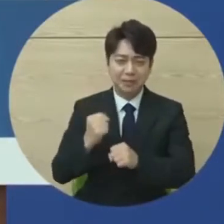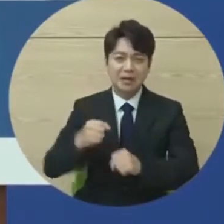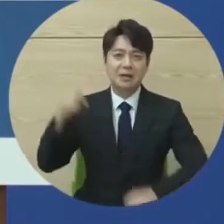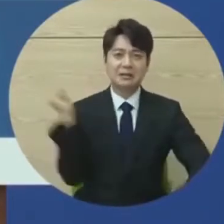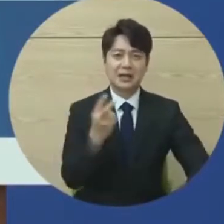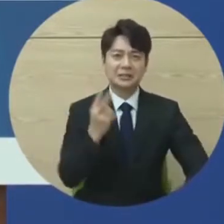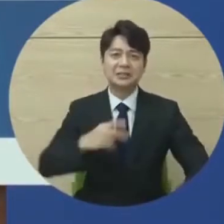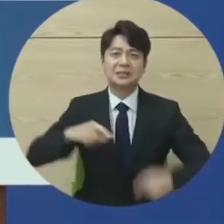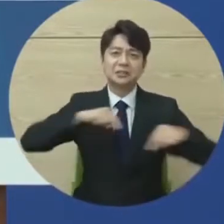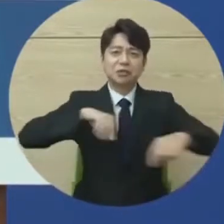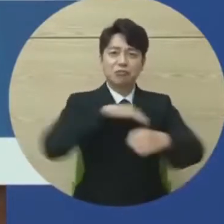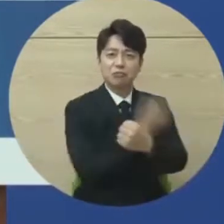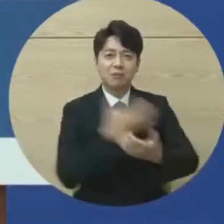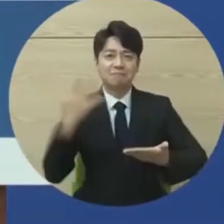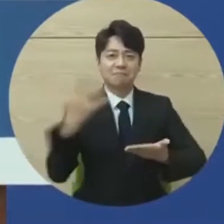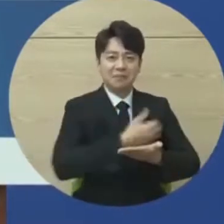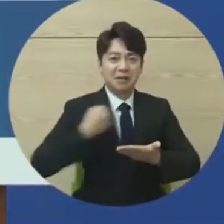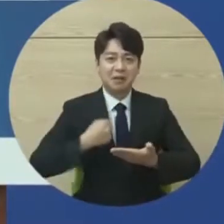되지 않겠습니까?